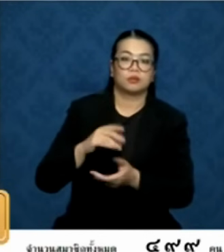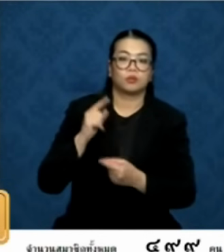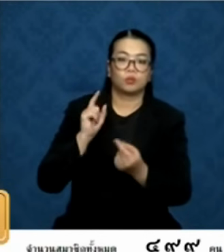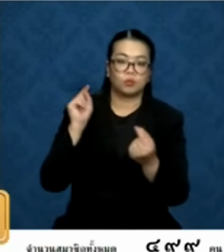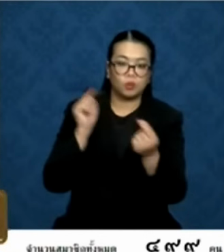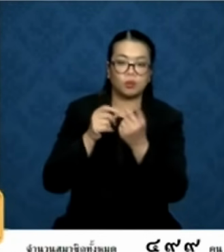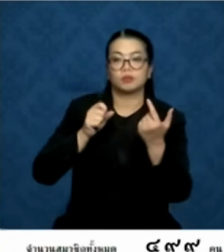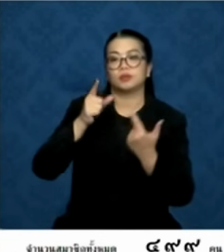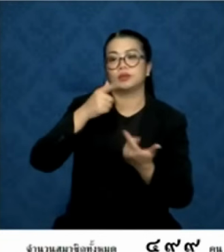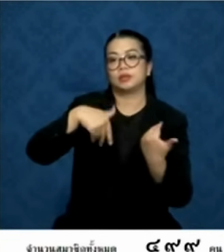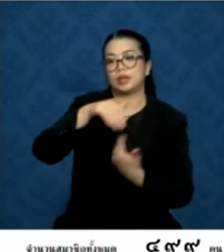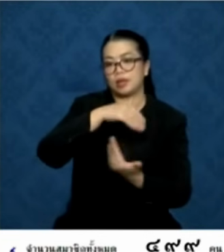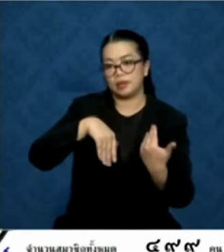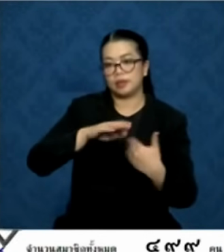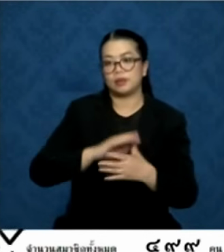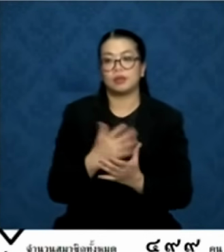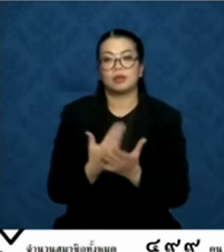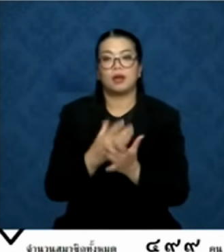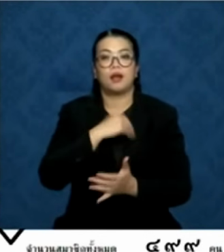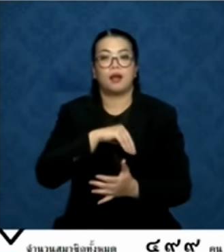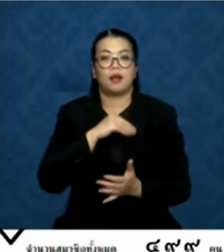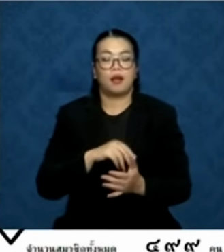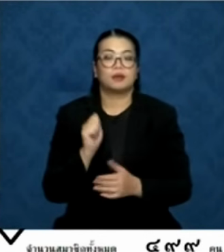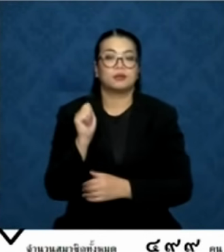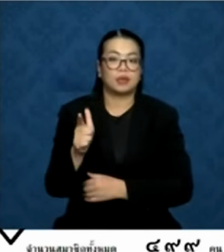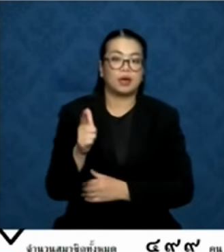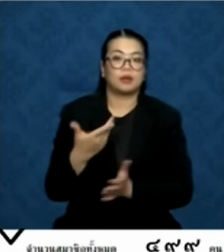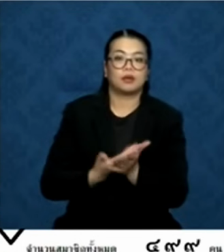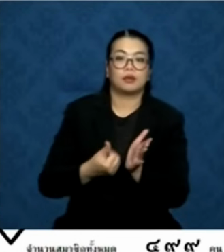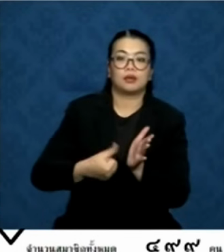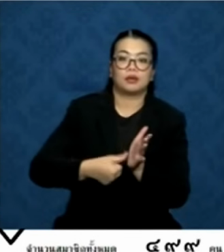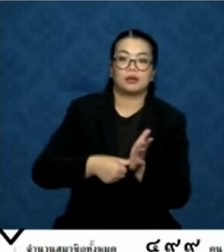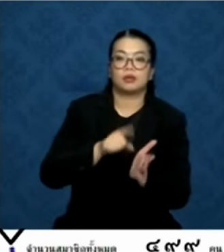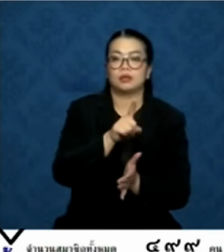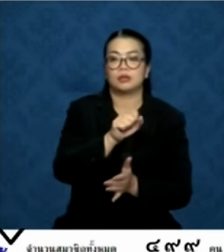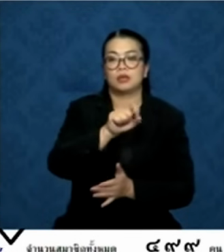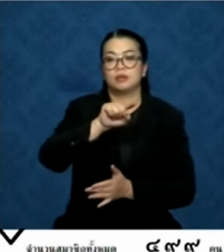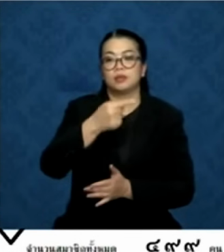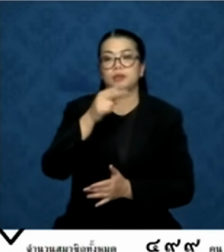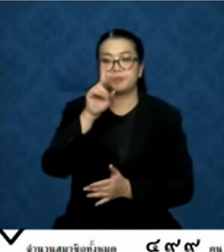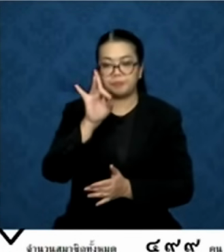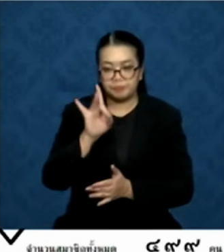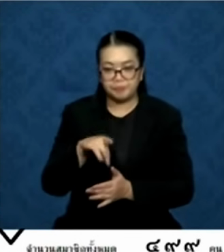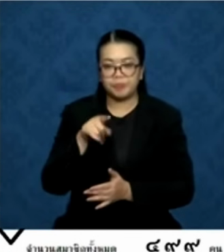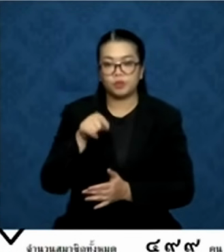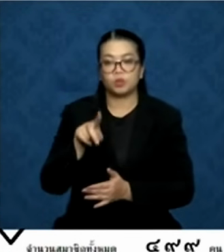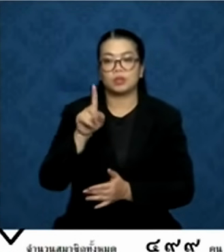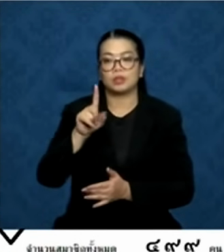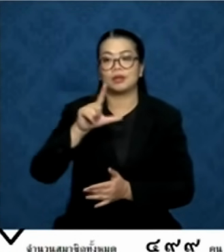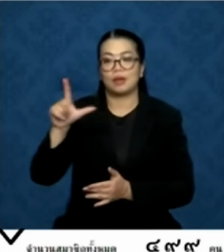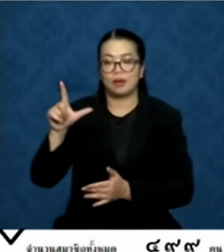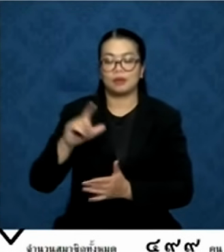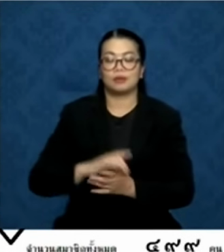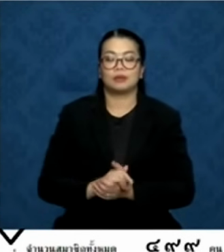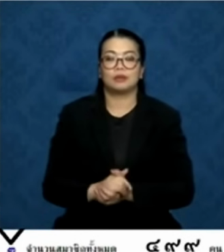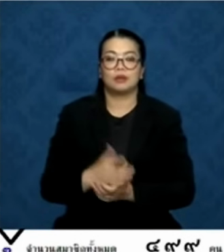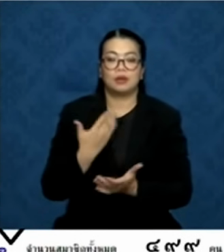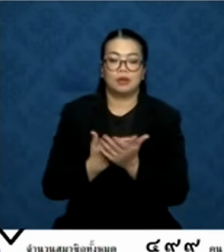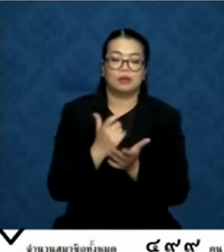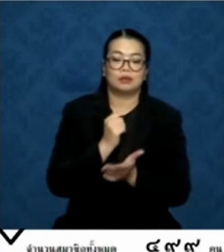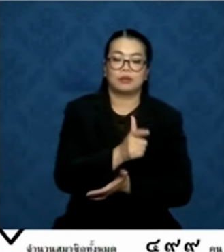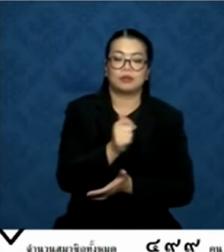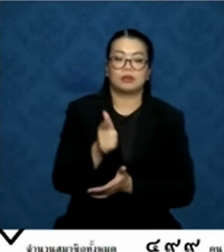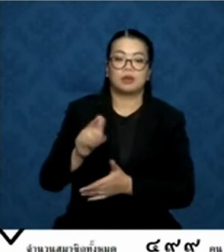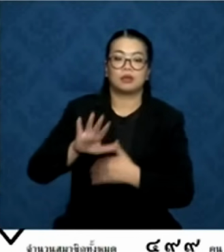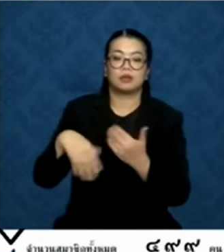ฐกิจรายจ่ายเพื่อชดเชยเงินคงคลังจำนวน 118,361.1 ล้านบาทเพื่อเป็นรายจ่ายชดเ